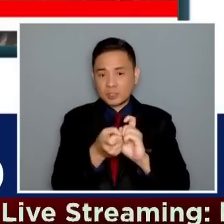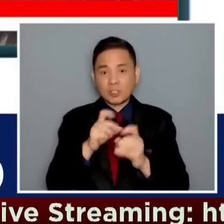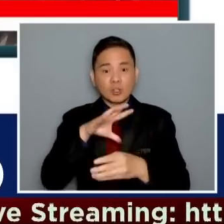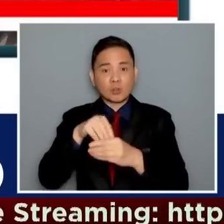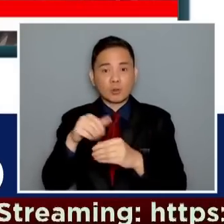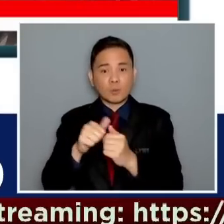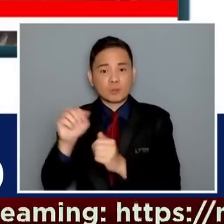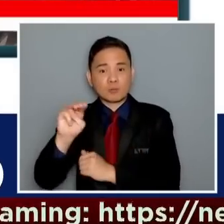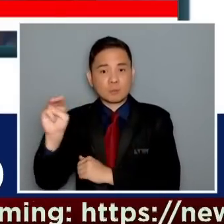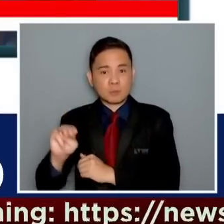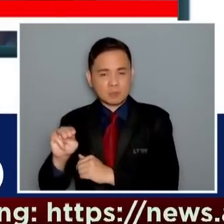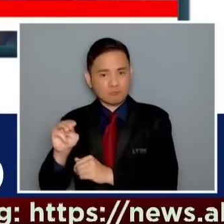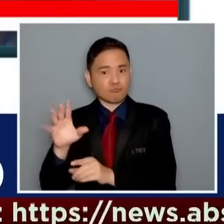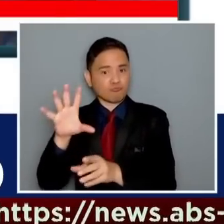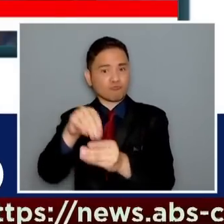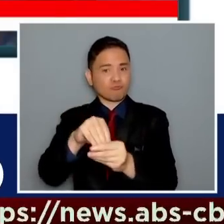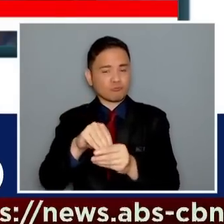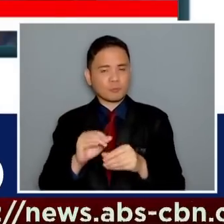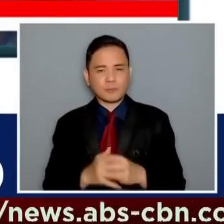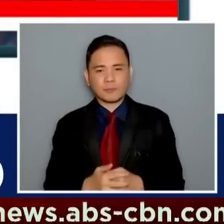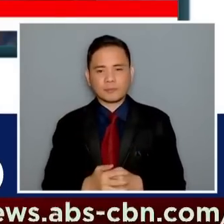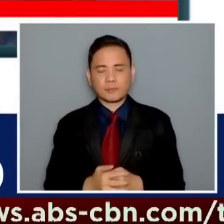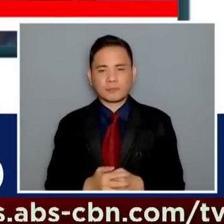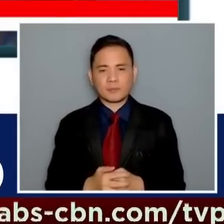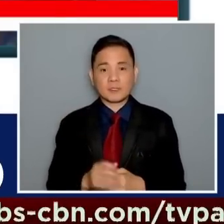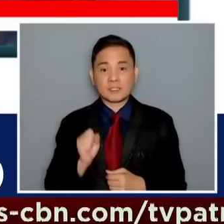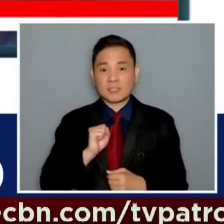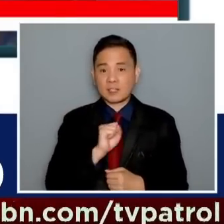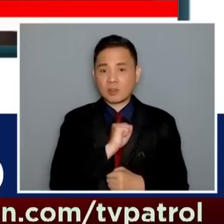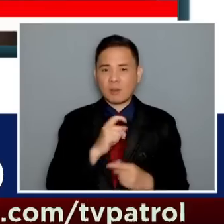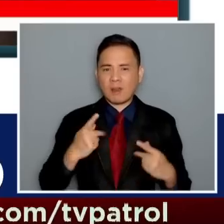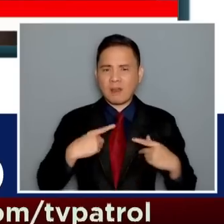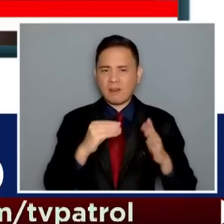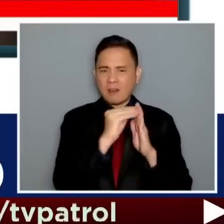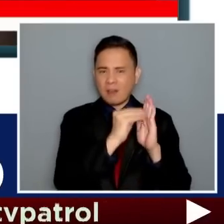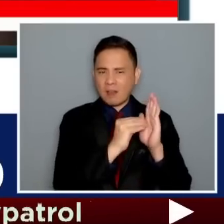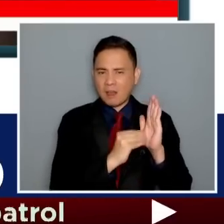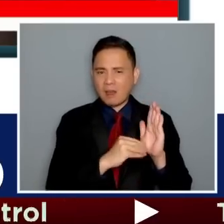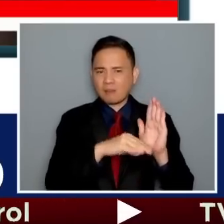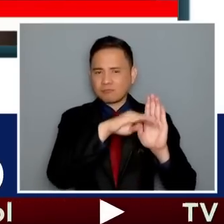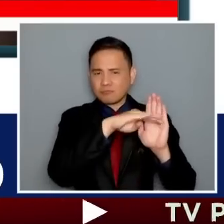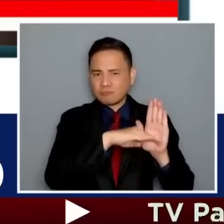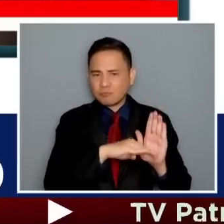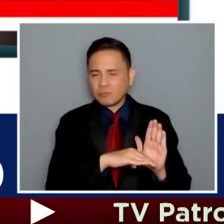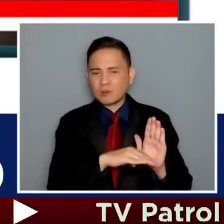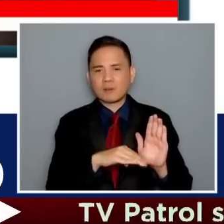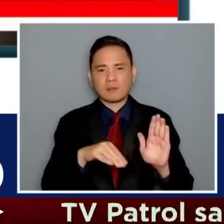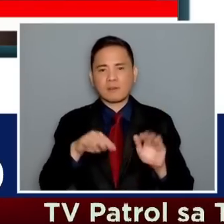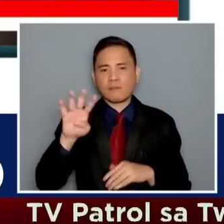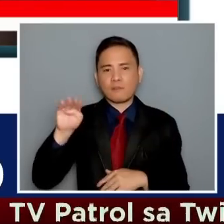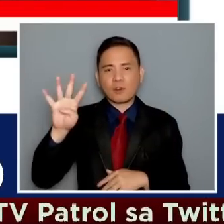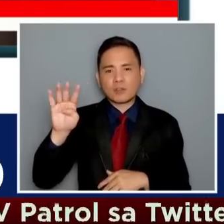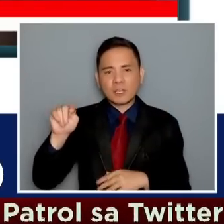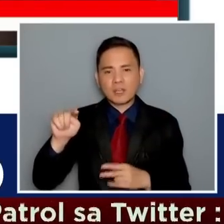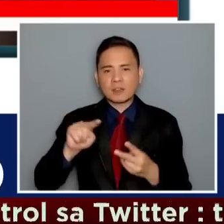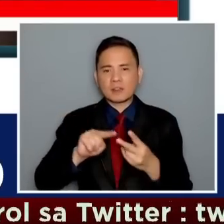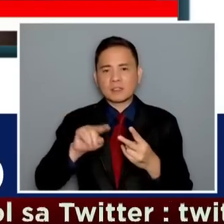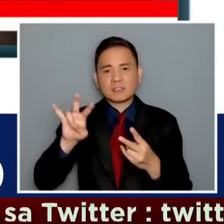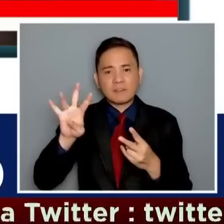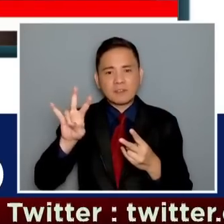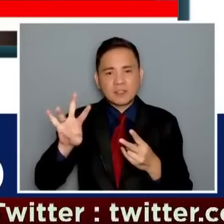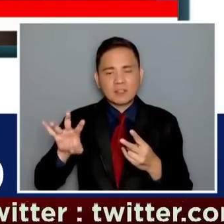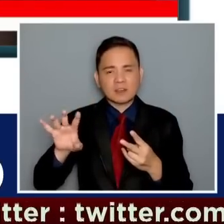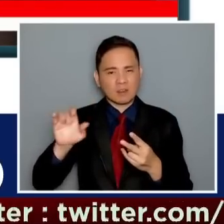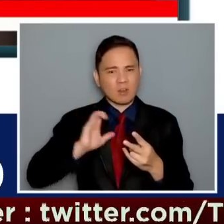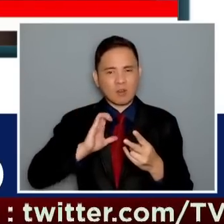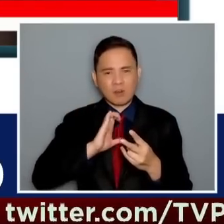ang journal ng Senado at nakita ko po dyan mula 14th Congress, 17th Congress, sila po